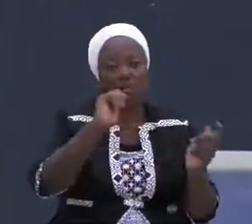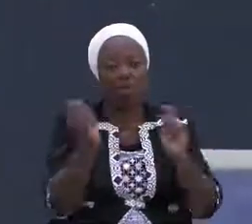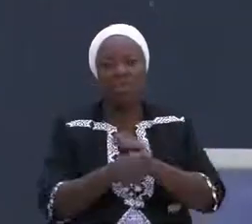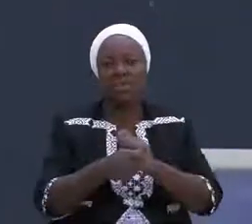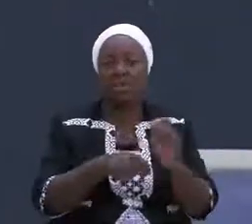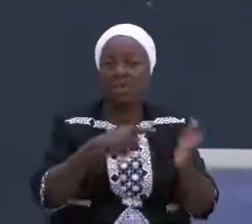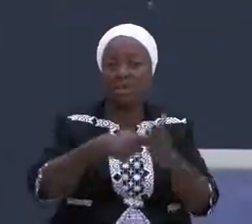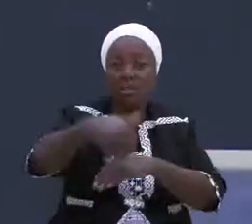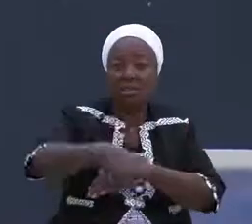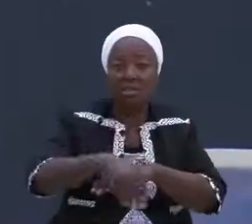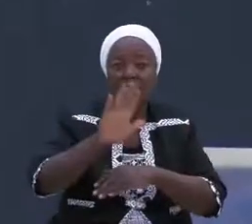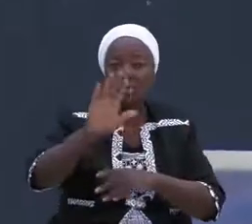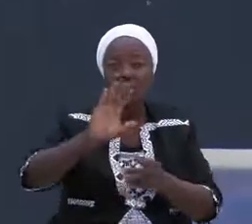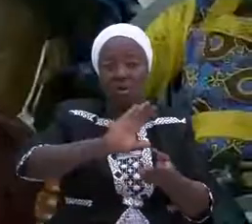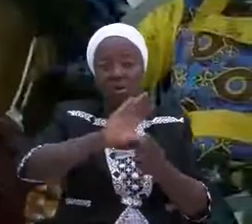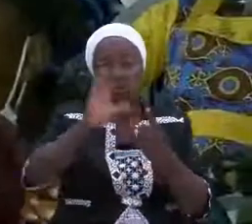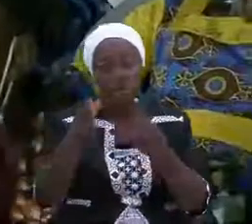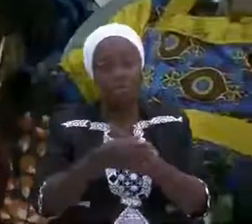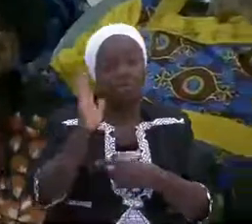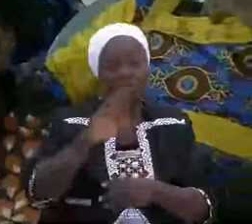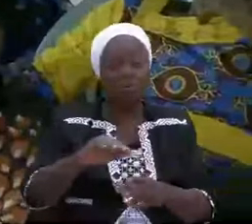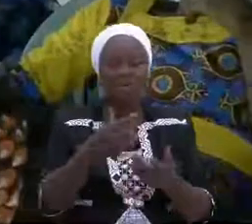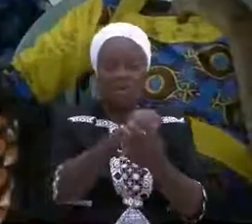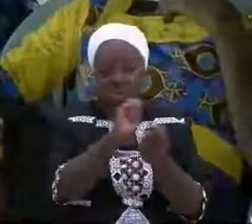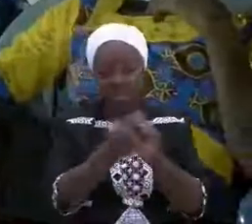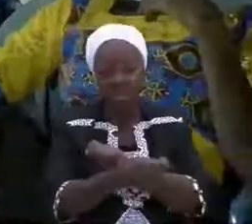Ce soir, ton état va changer.